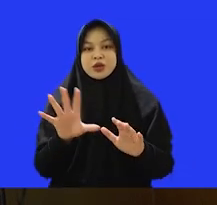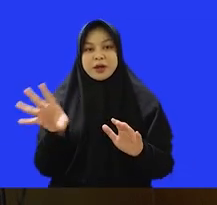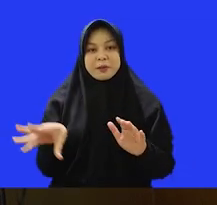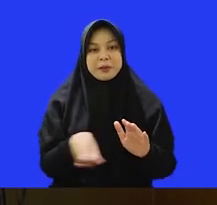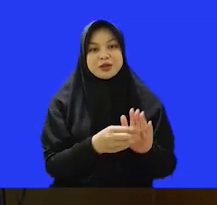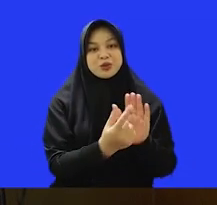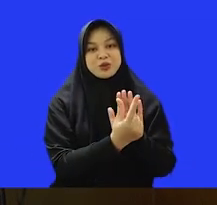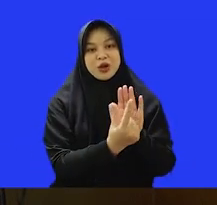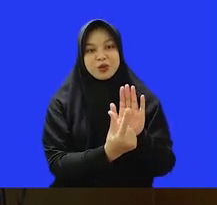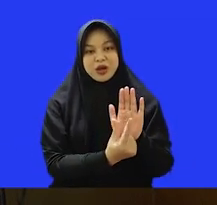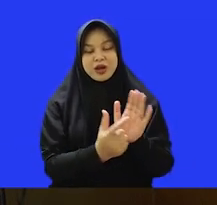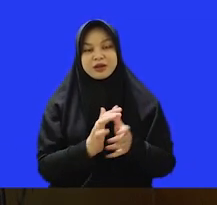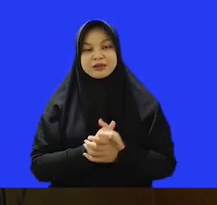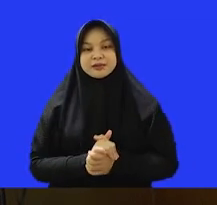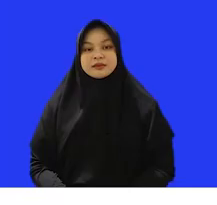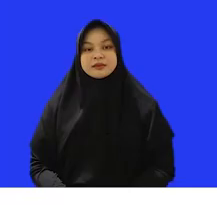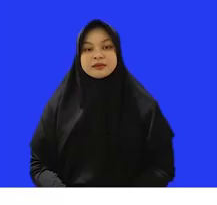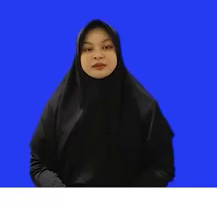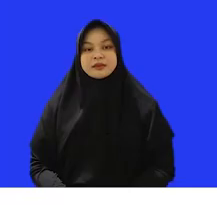sudah ada di undang-undang.